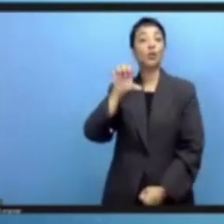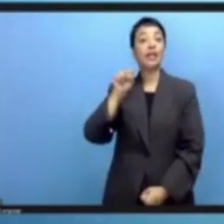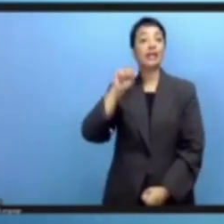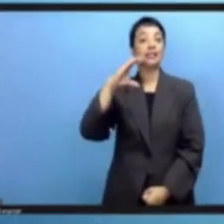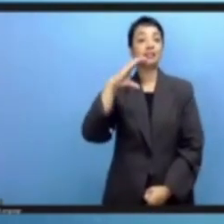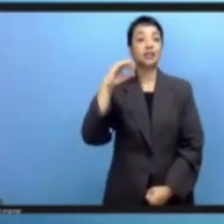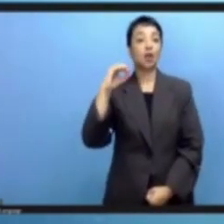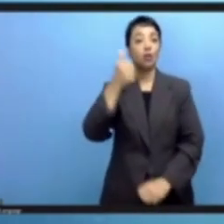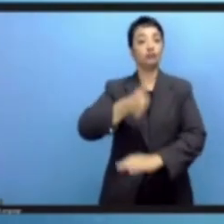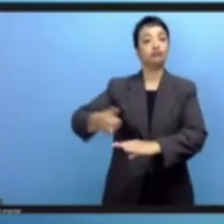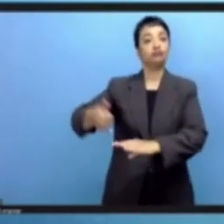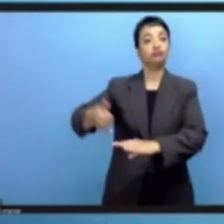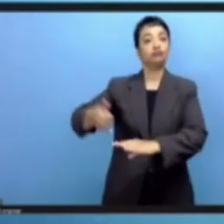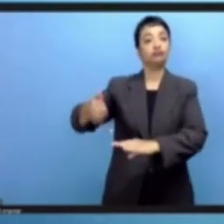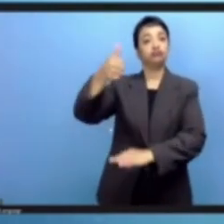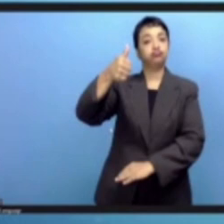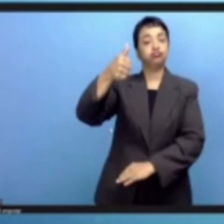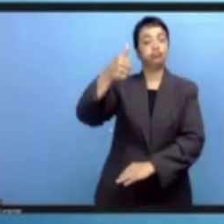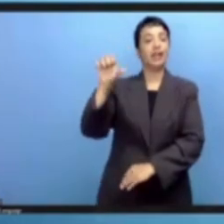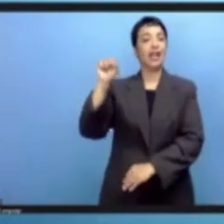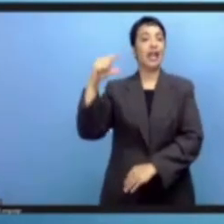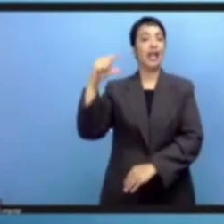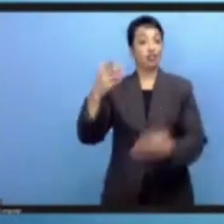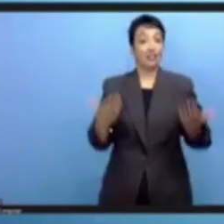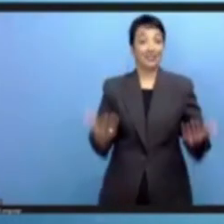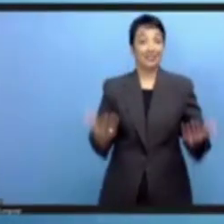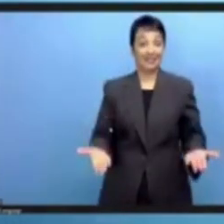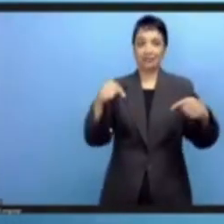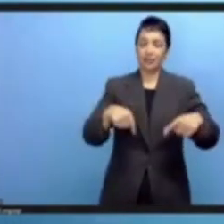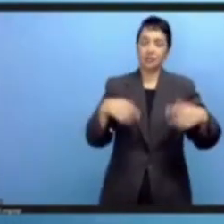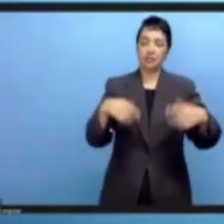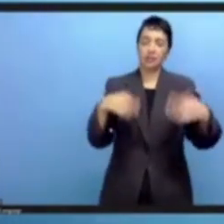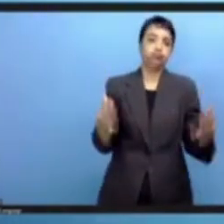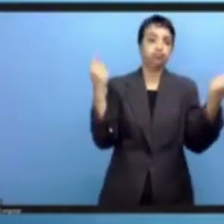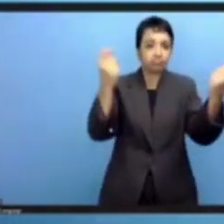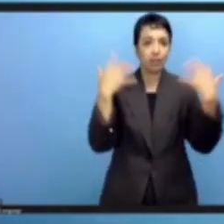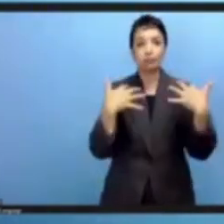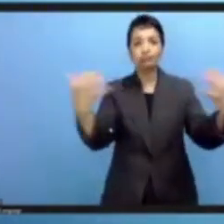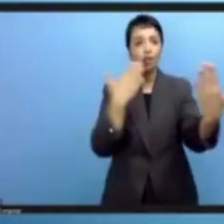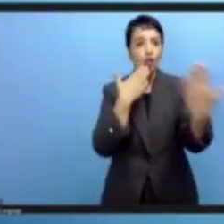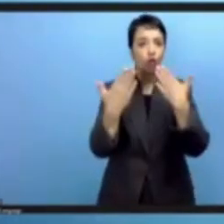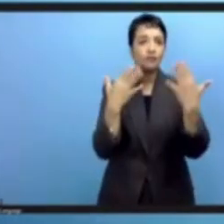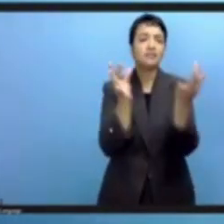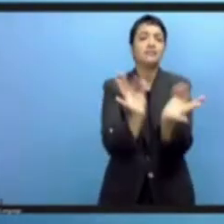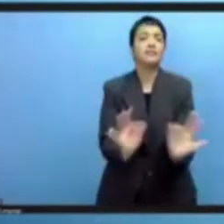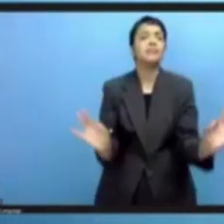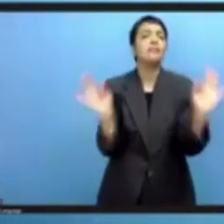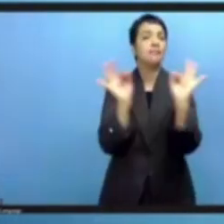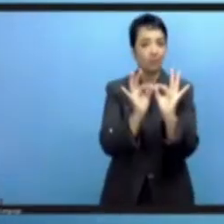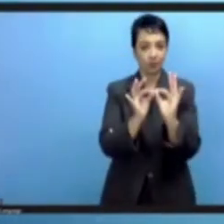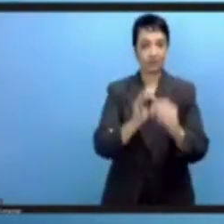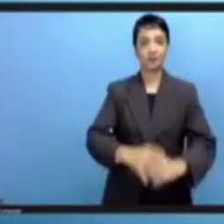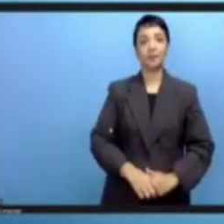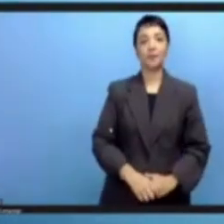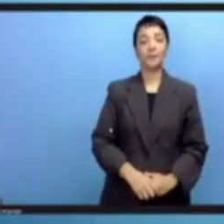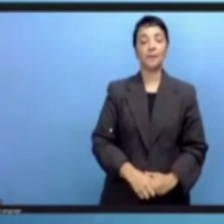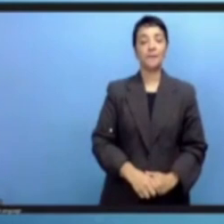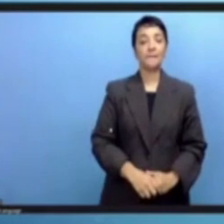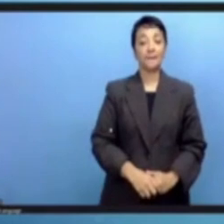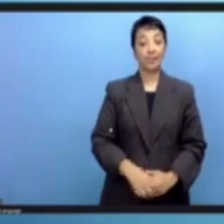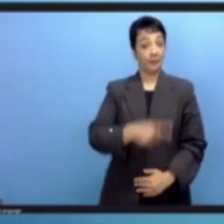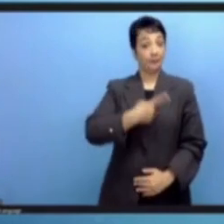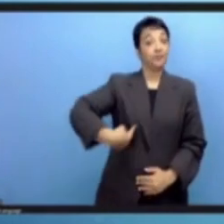représentant du directeur général de l'UNESCO dans le cadre de ce grand forum.